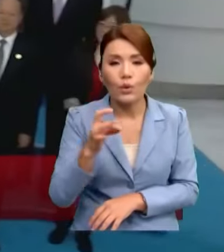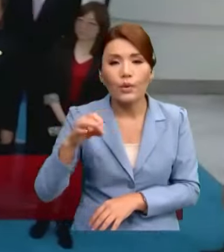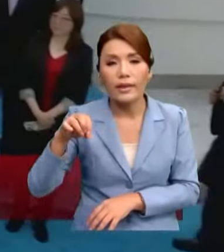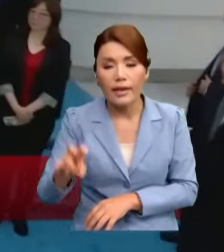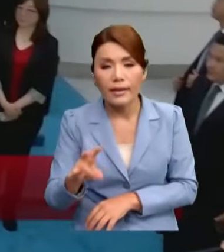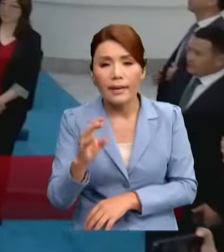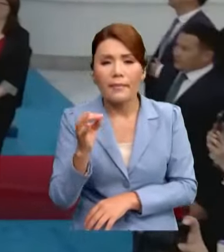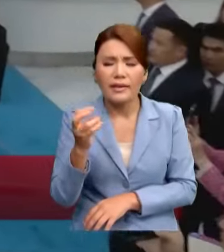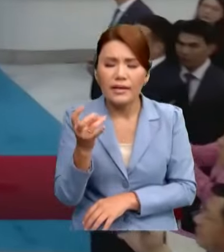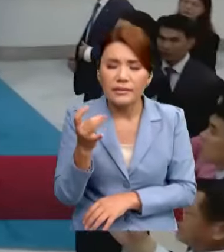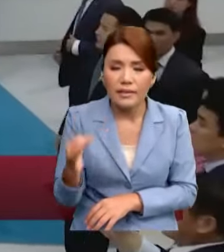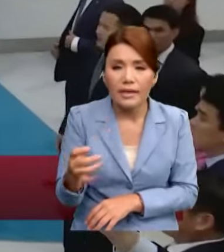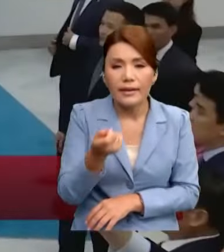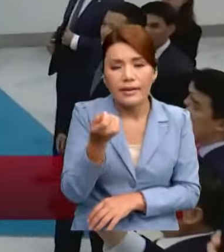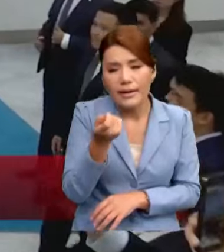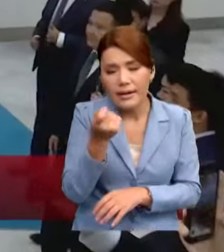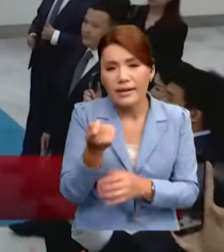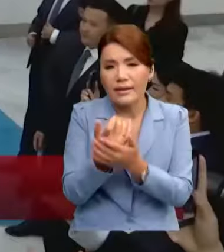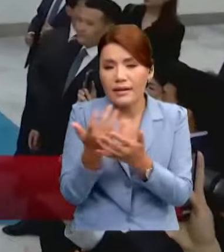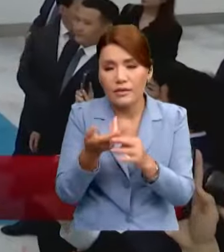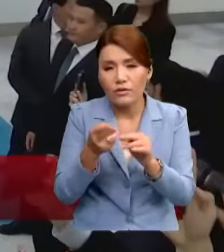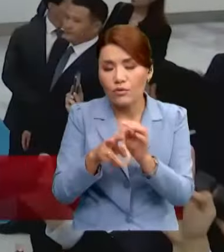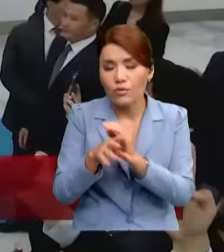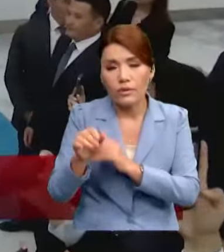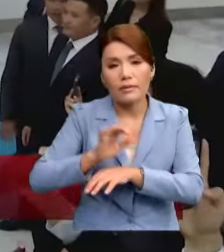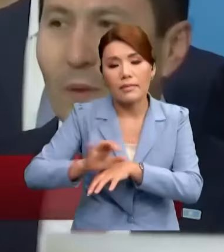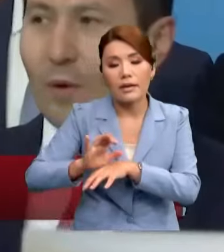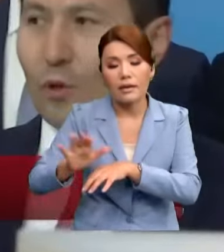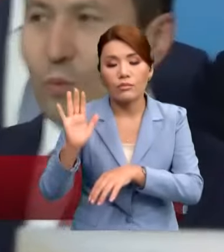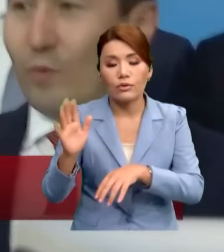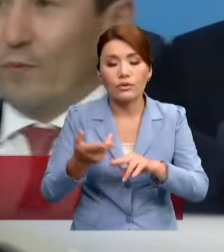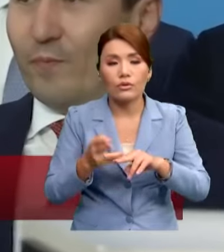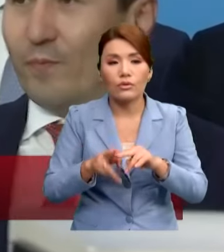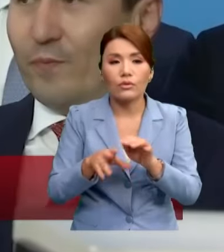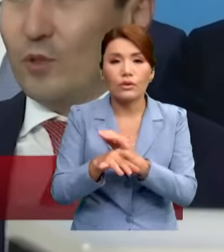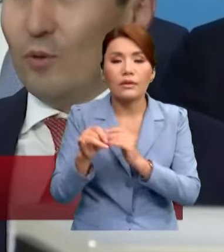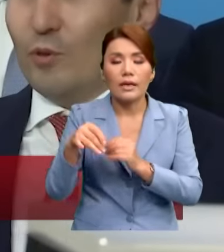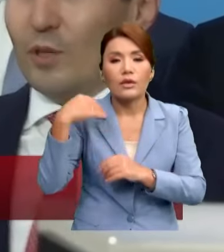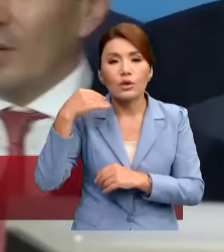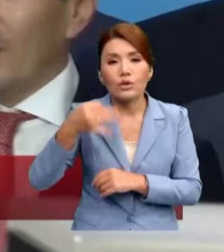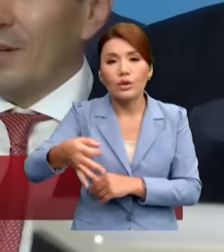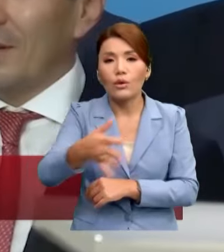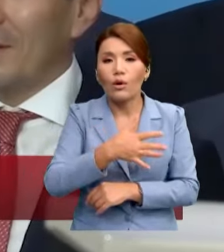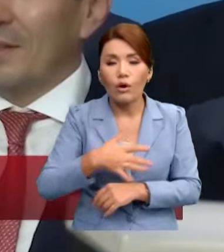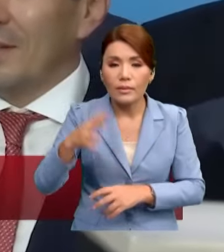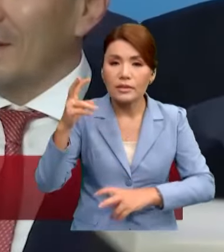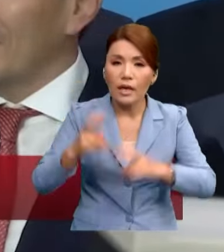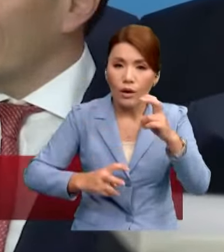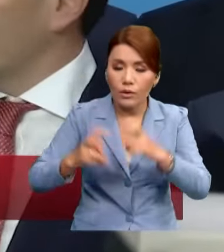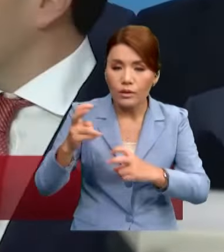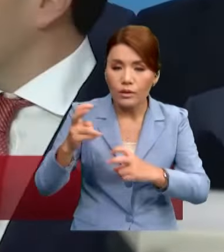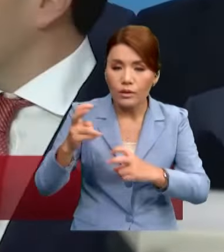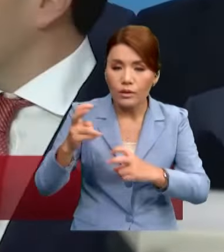мал азығы, бидай кебегі шығарылмақ. Бұдан бөлек Қытайлармен Түркістан облысында зауыттар мен 5 жұлдызды қонақ үй салуға